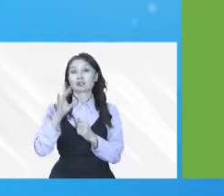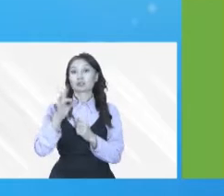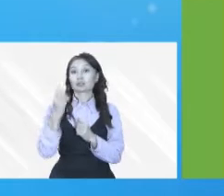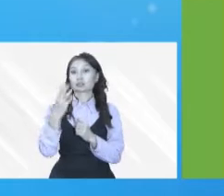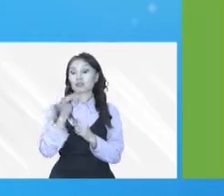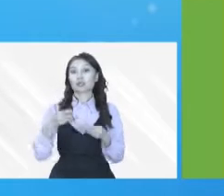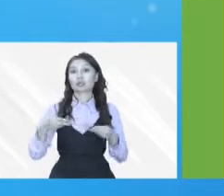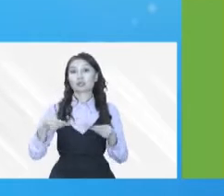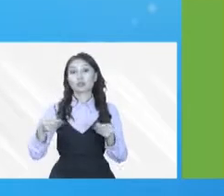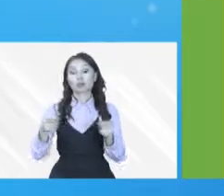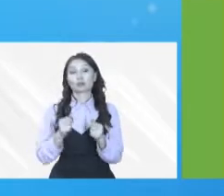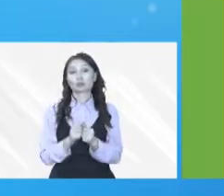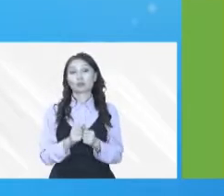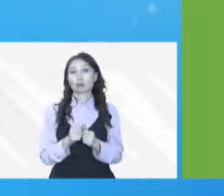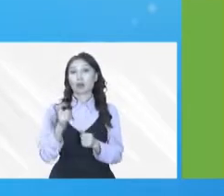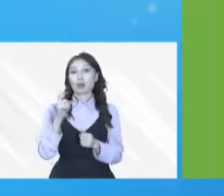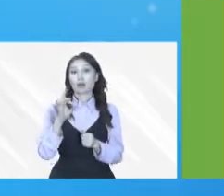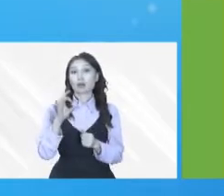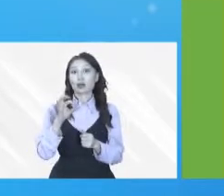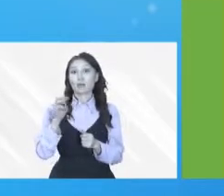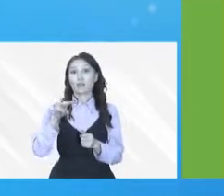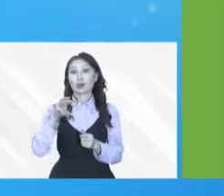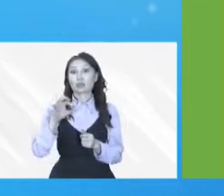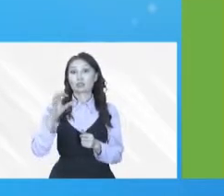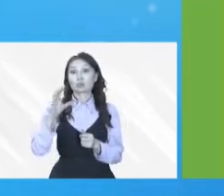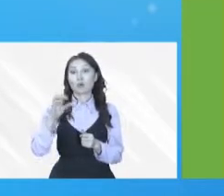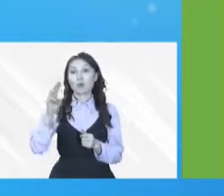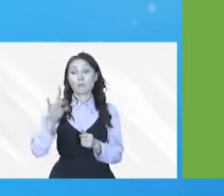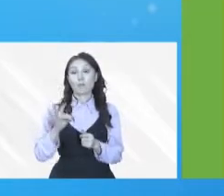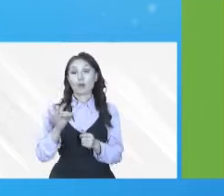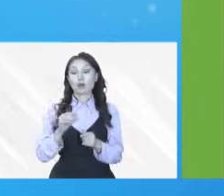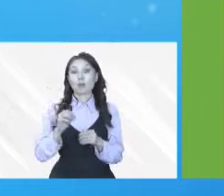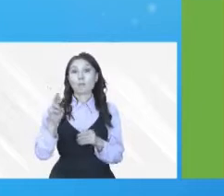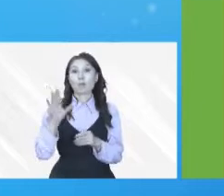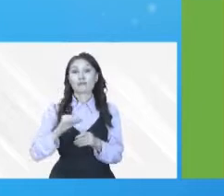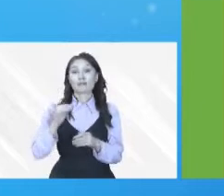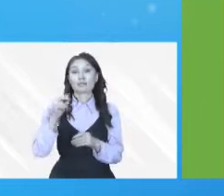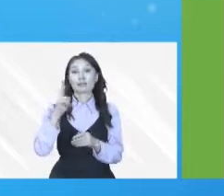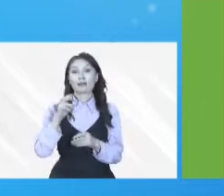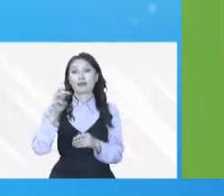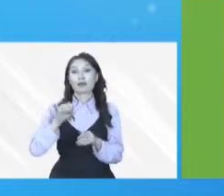ядрышки исчезают. Хромосомы располагаются по всей клетке.